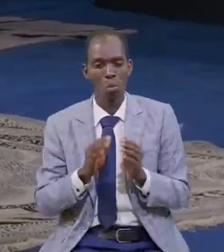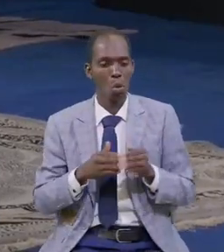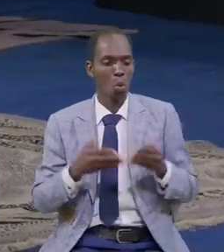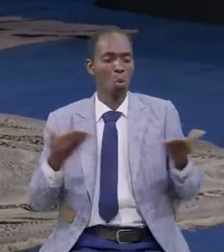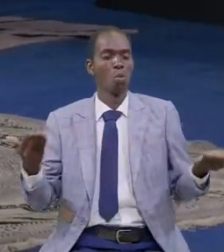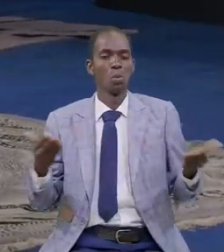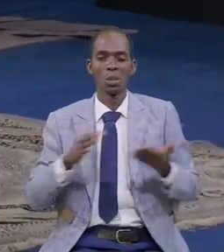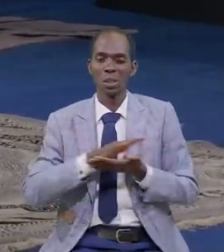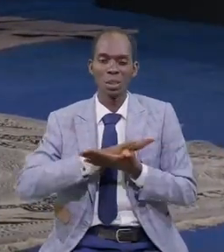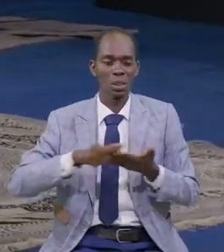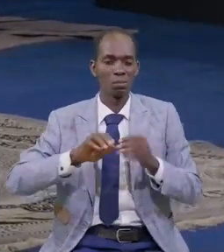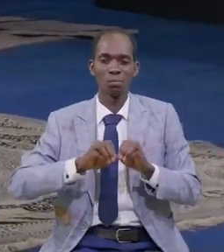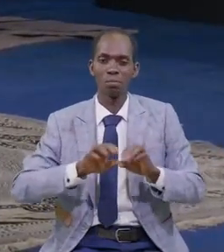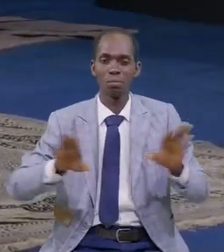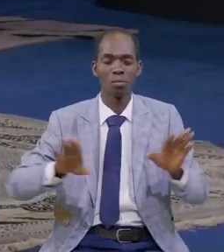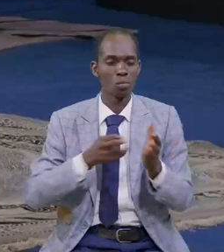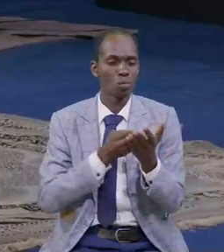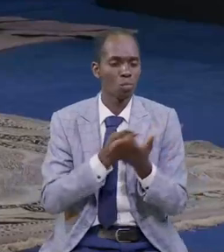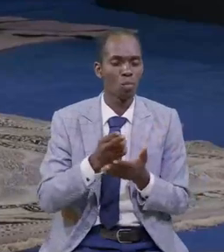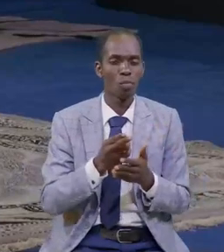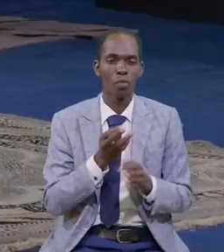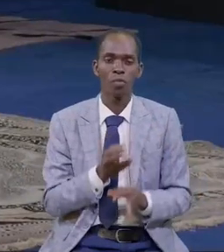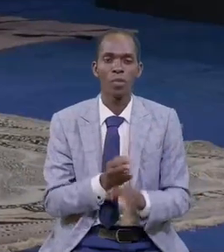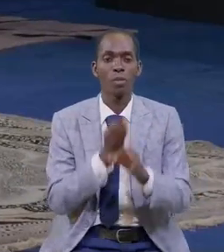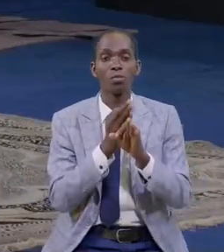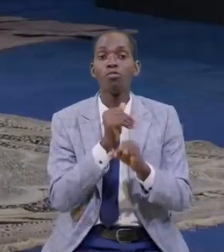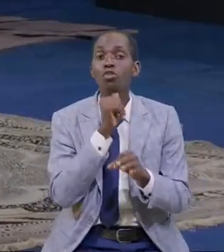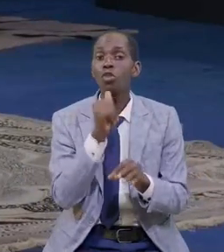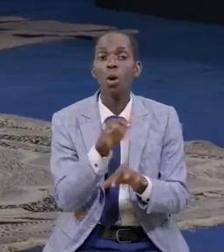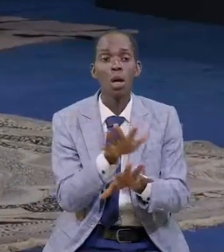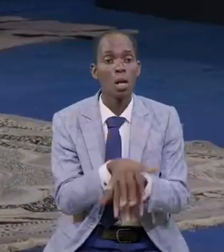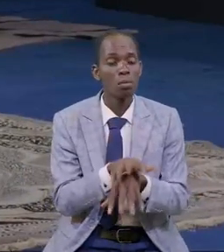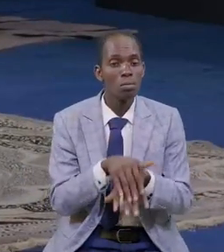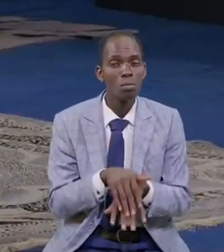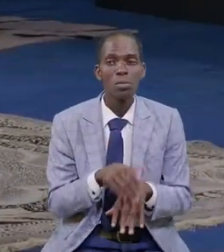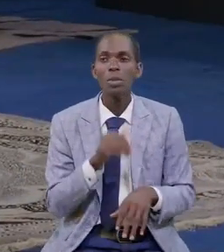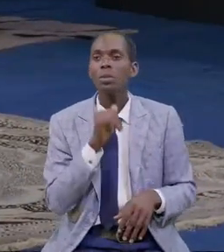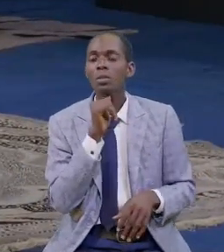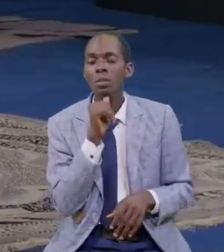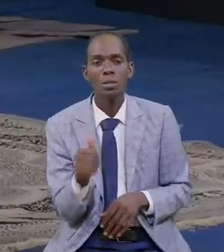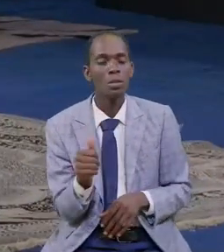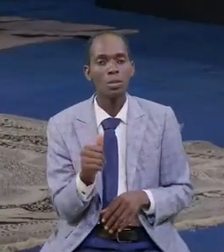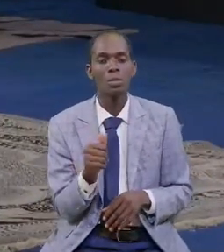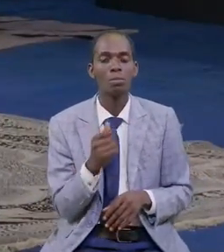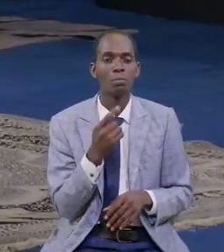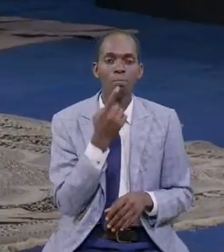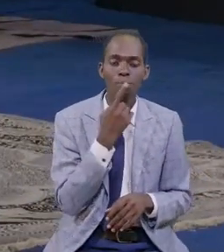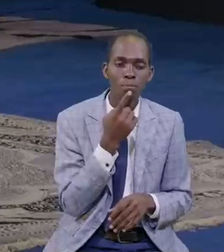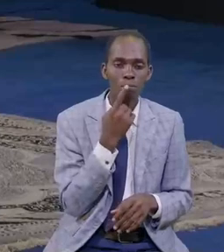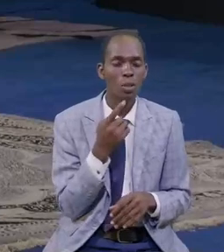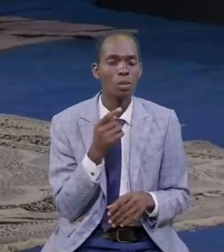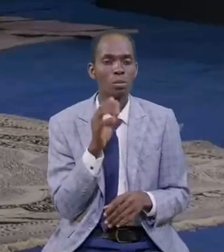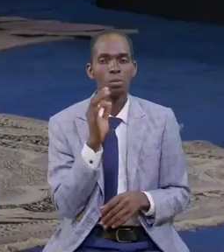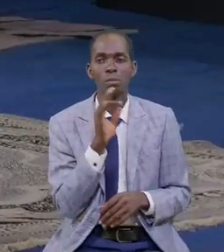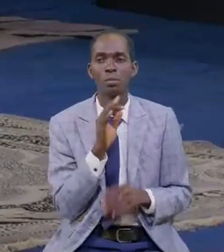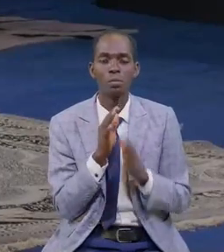la paix vous êtes il a la transparence il a la fidélité pas l'hypocrisie pas que